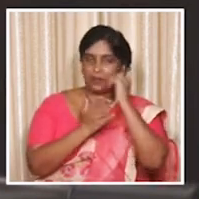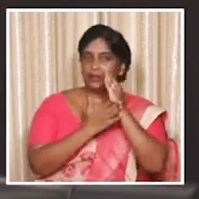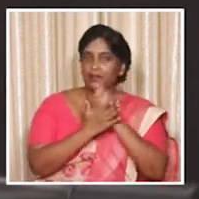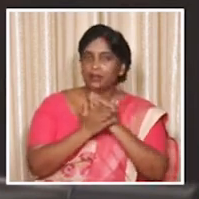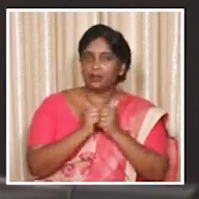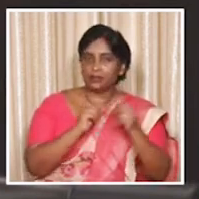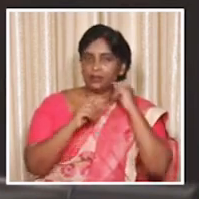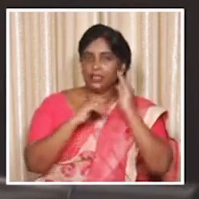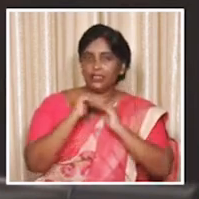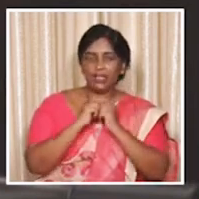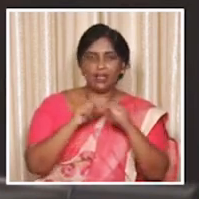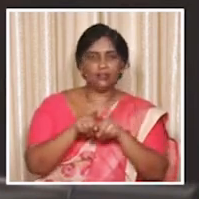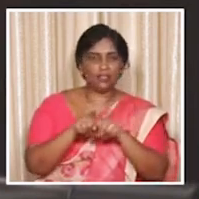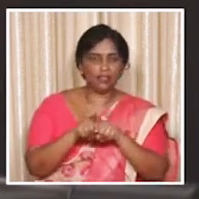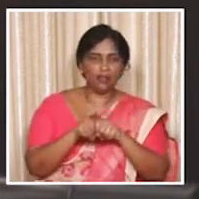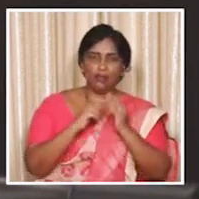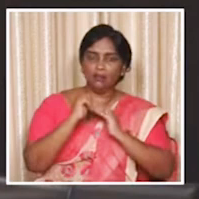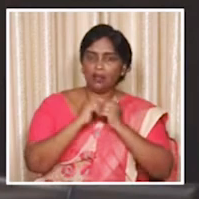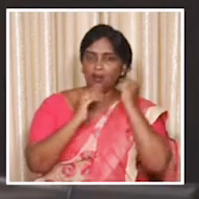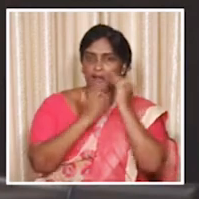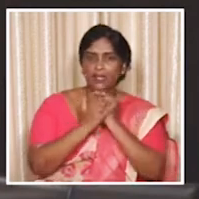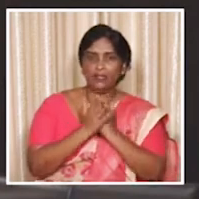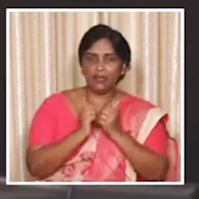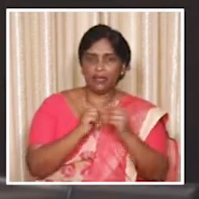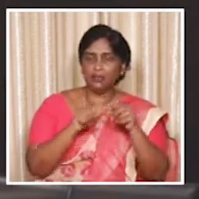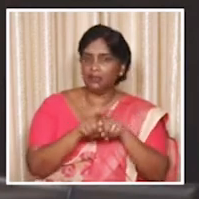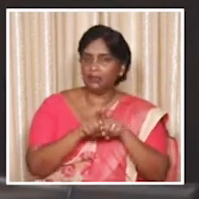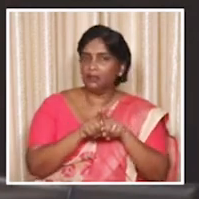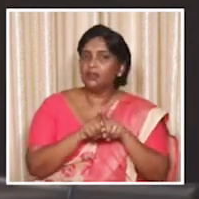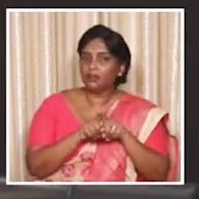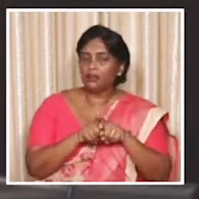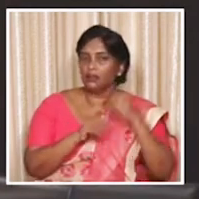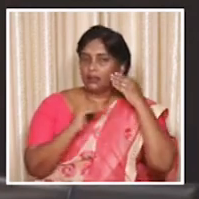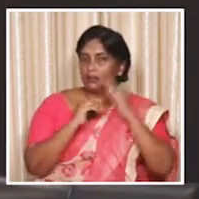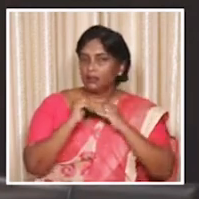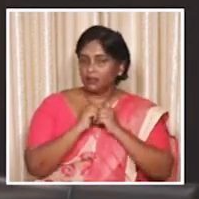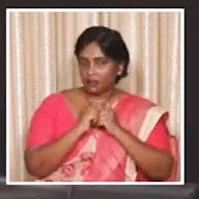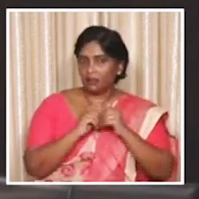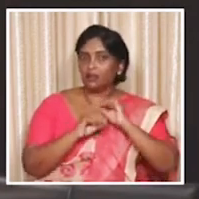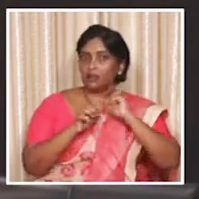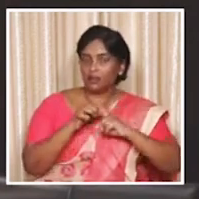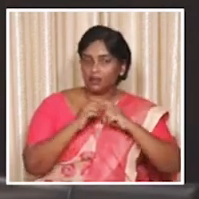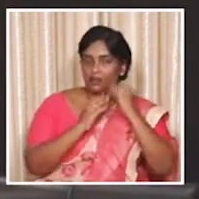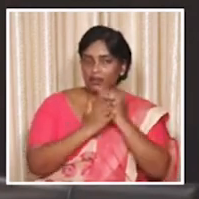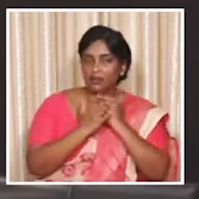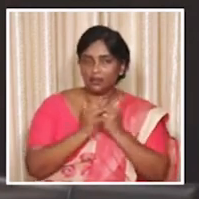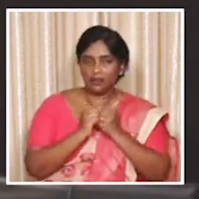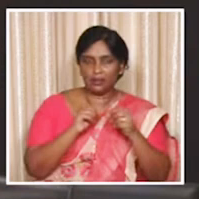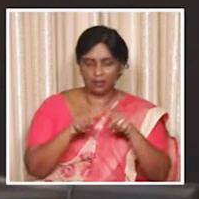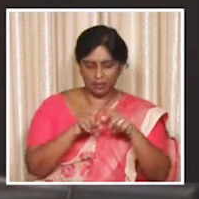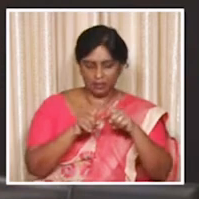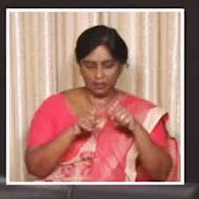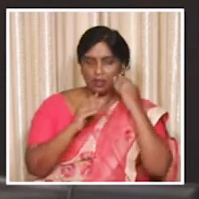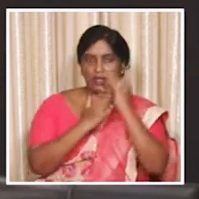ආයතනයක් බවට පත් වෙනවා. එතකොට ඒ ව්‍යවස්ථාධාවිත තත්ත්වයට පත් වුණාම මේ කියන ප්‍රශ්නවලට සියල්ලටම ස්ථිර විසඳුමක්